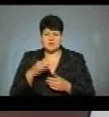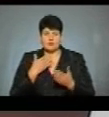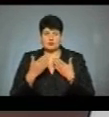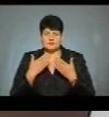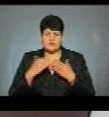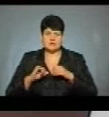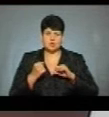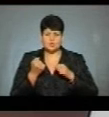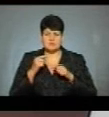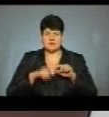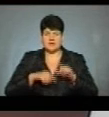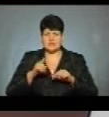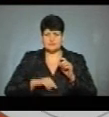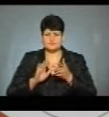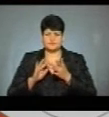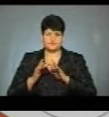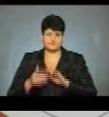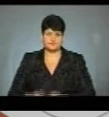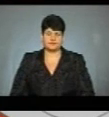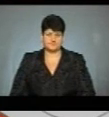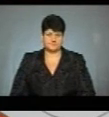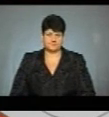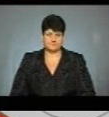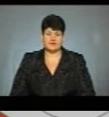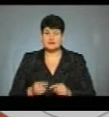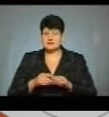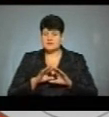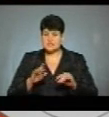поспілкуватися з друзями та рідними у соцмережах. І на